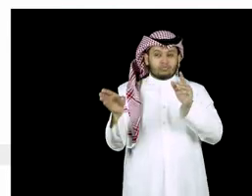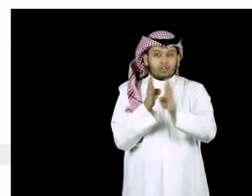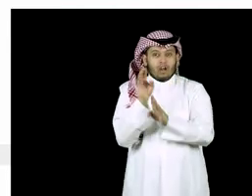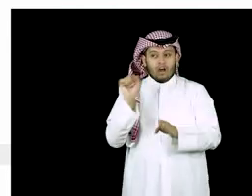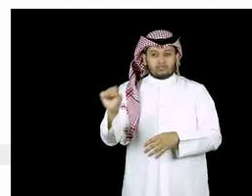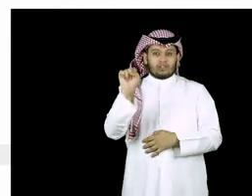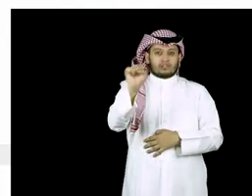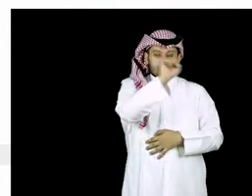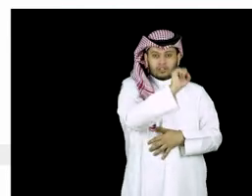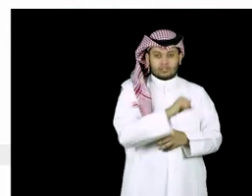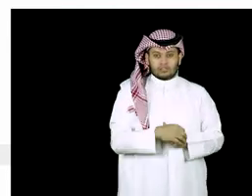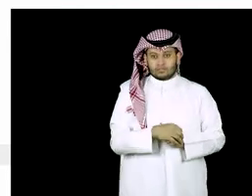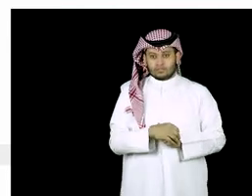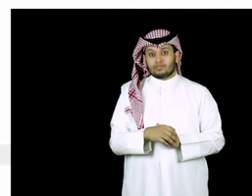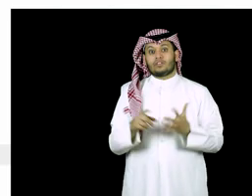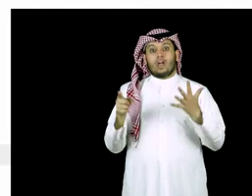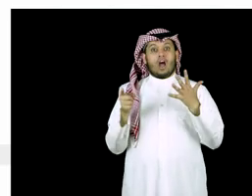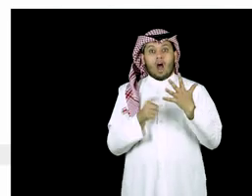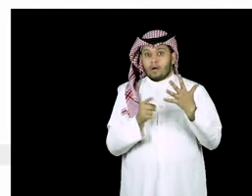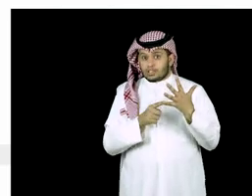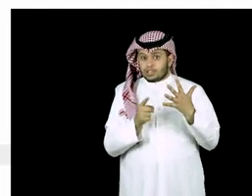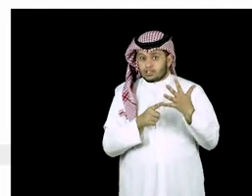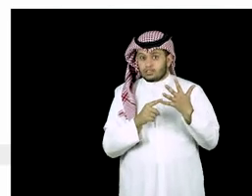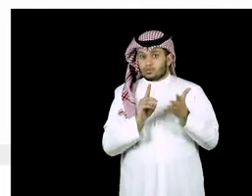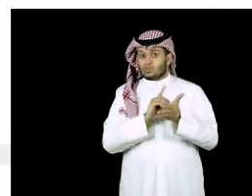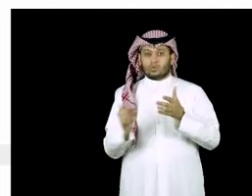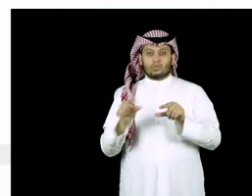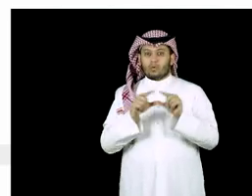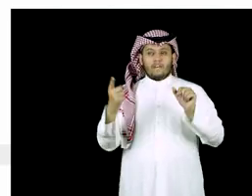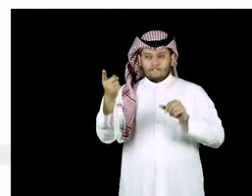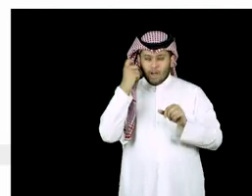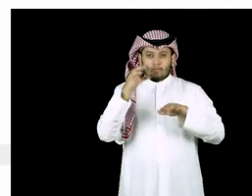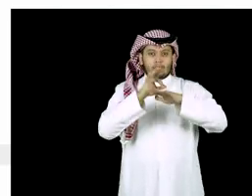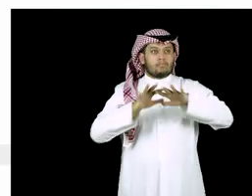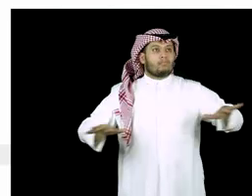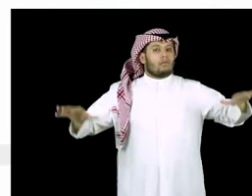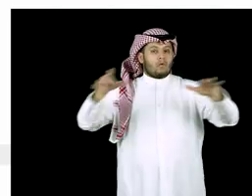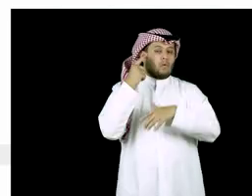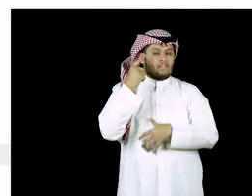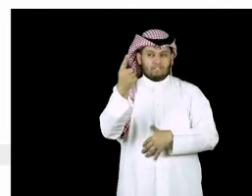بحسبه، الشرط الخامس وهو فهم الواقع.